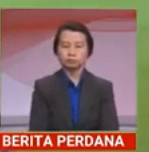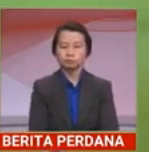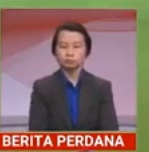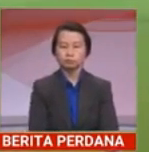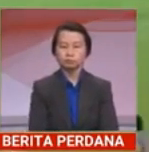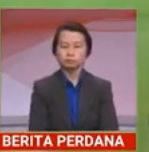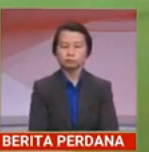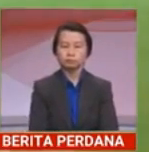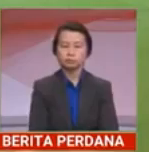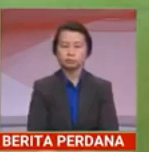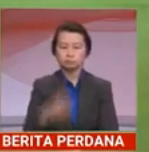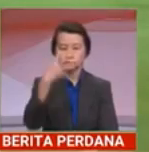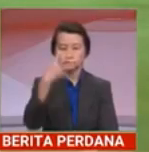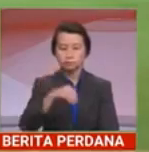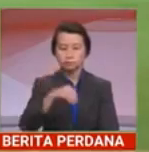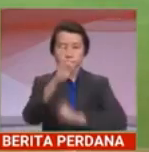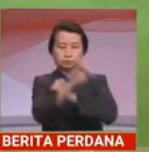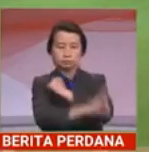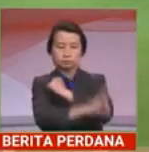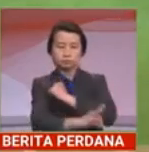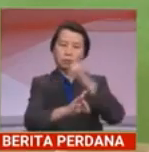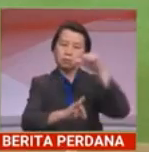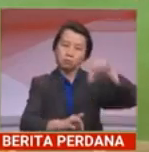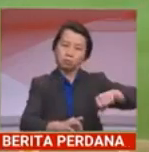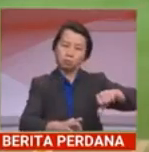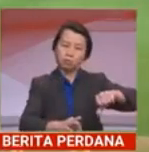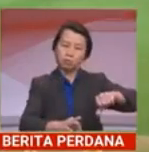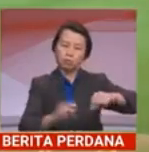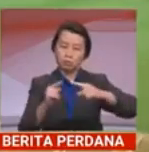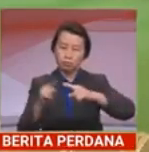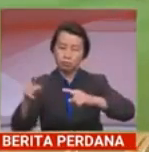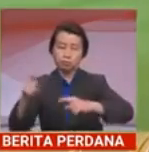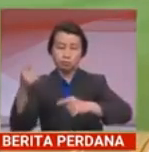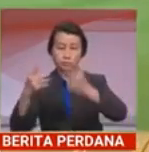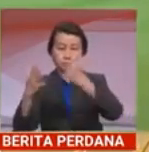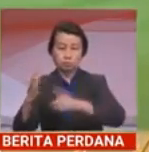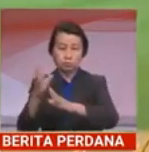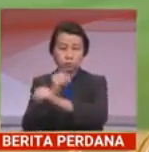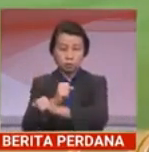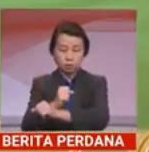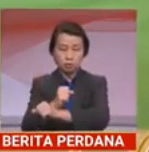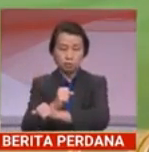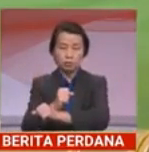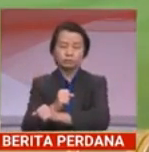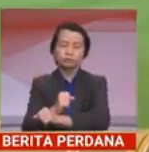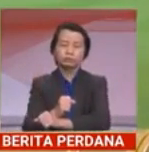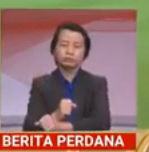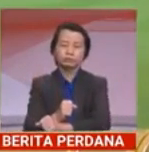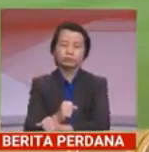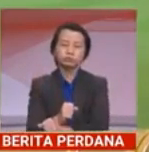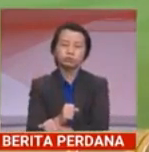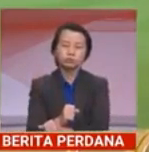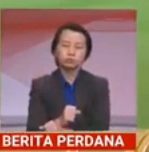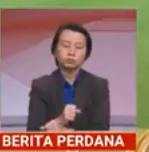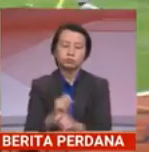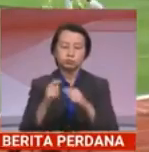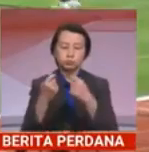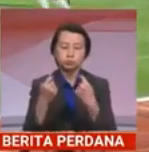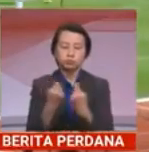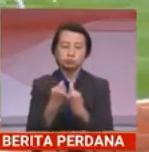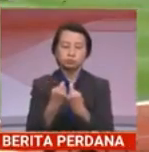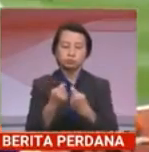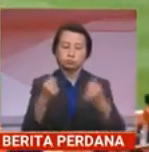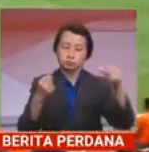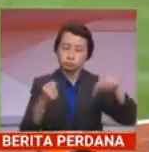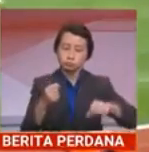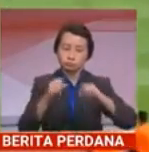Di Seremban pula, Negeri Sembilan berputih mata apabila tewas kepada pelawat Sarawak United FC. Skuad Rusa tewas